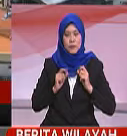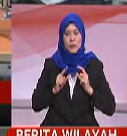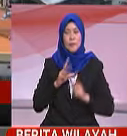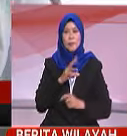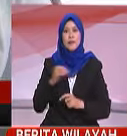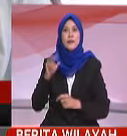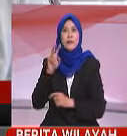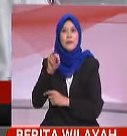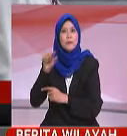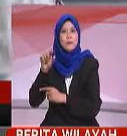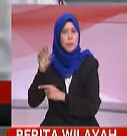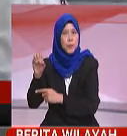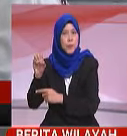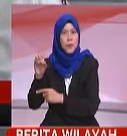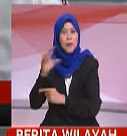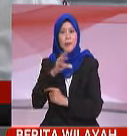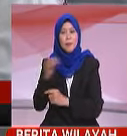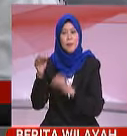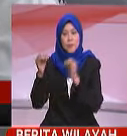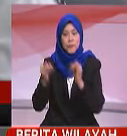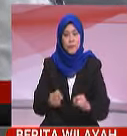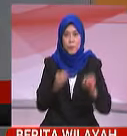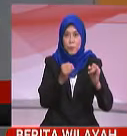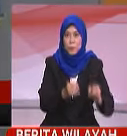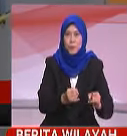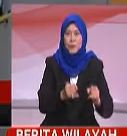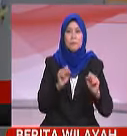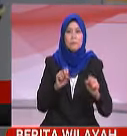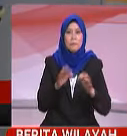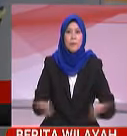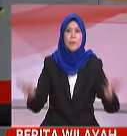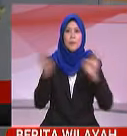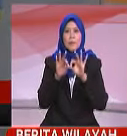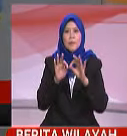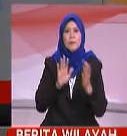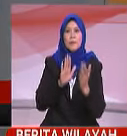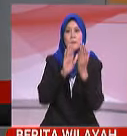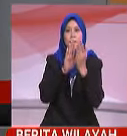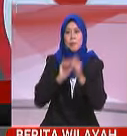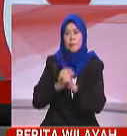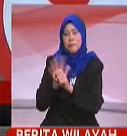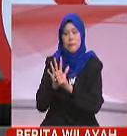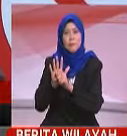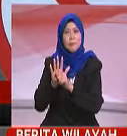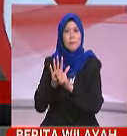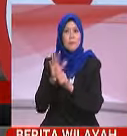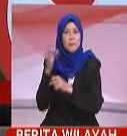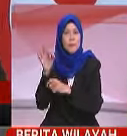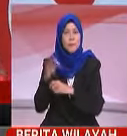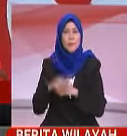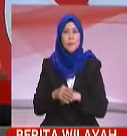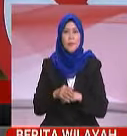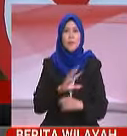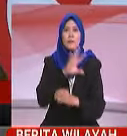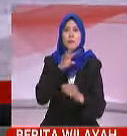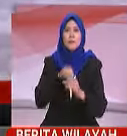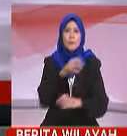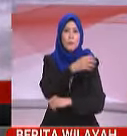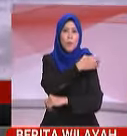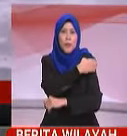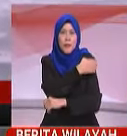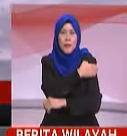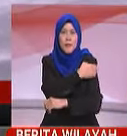badan bukan kerajaan dan orang perseorangan menjadi nadi utama menghadapi pandemi kini yang melibatkan aspek